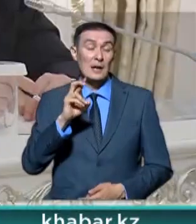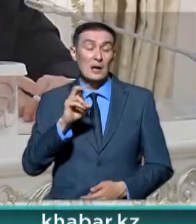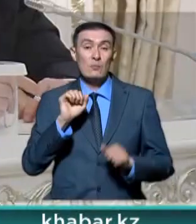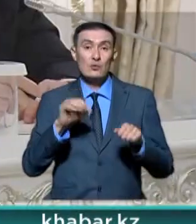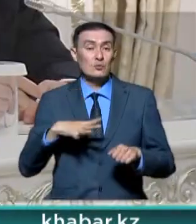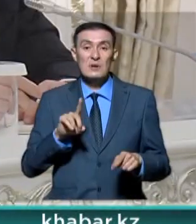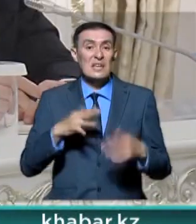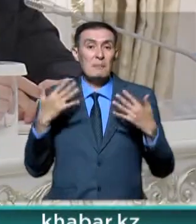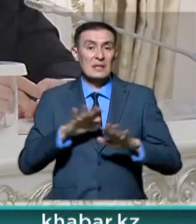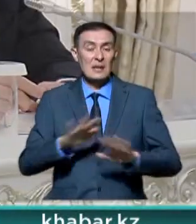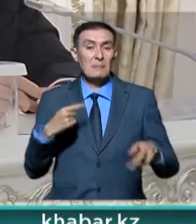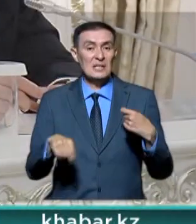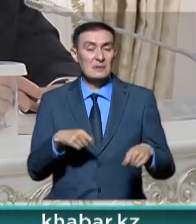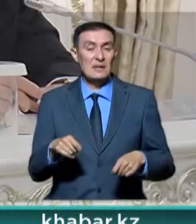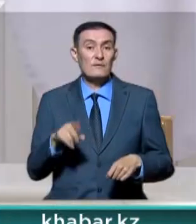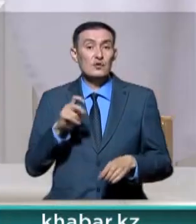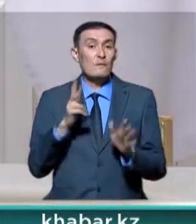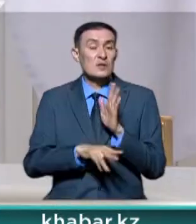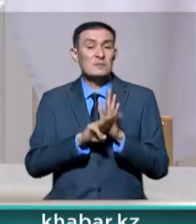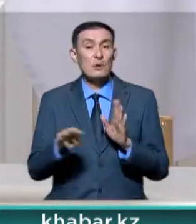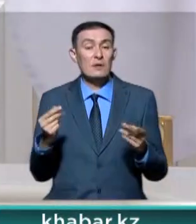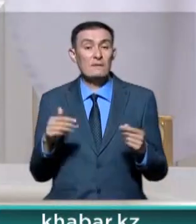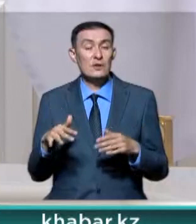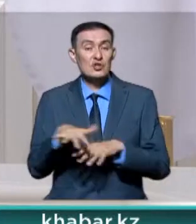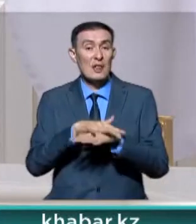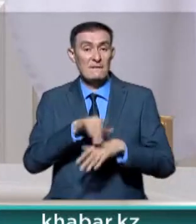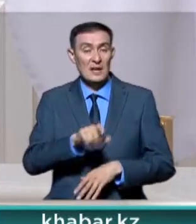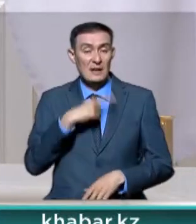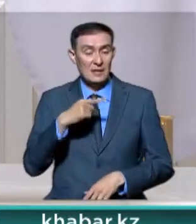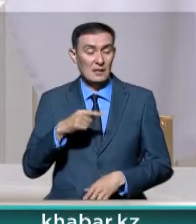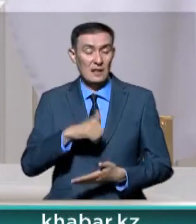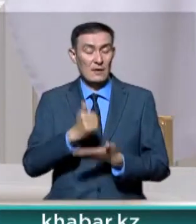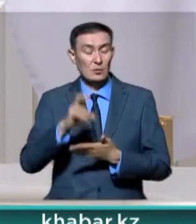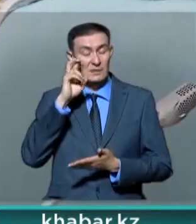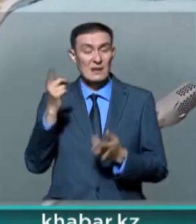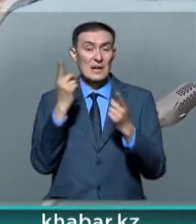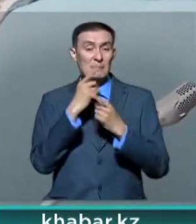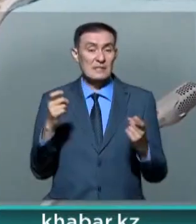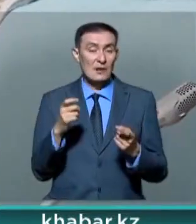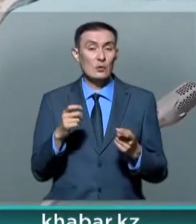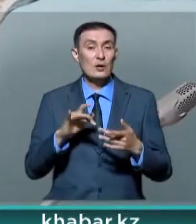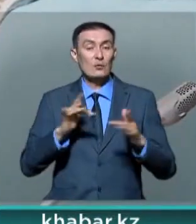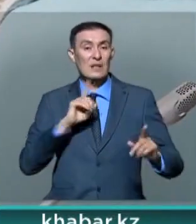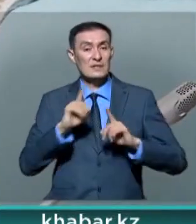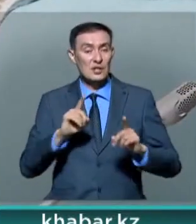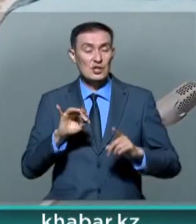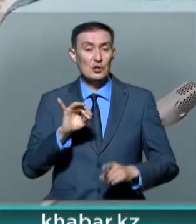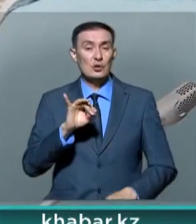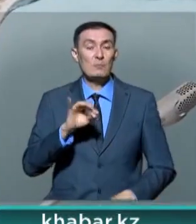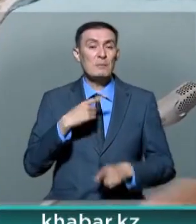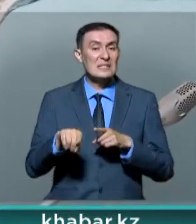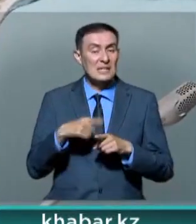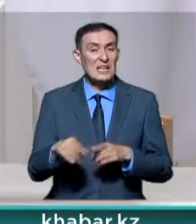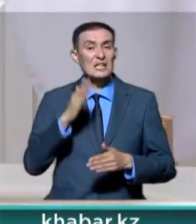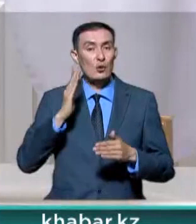позволит не потерять потребительский рынок в 180 миллионов человек, отметил глава государства. Призвал участников онлайн-встречи Токаев и